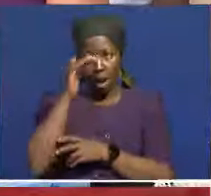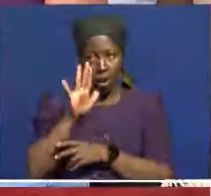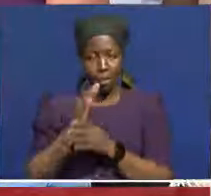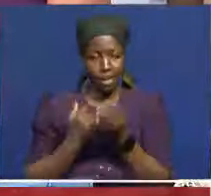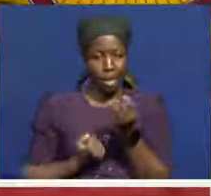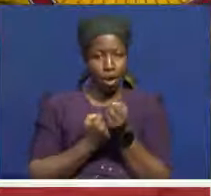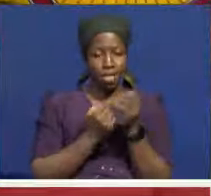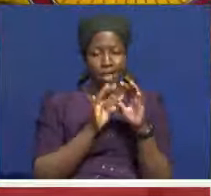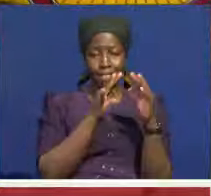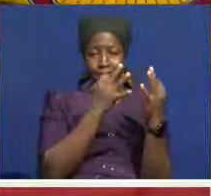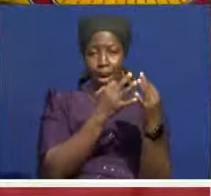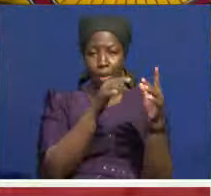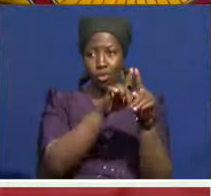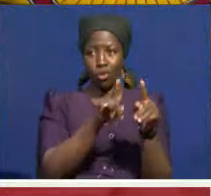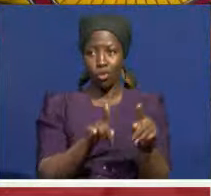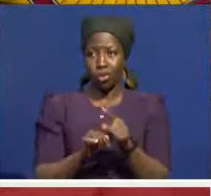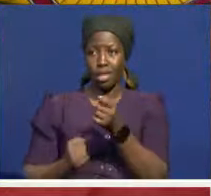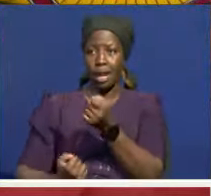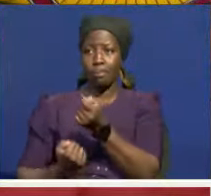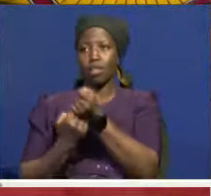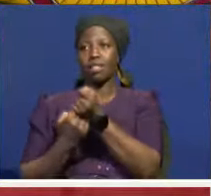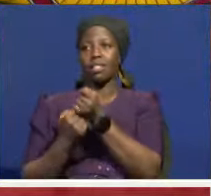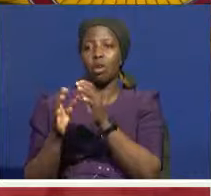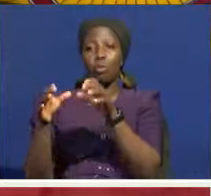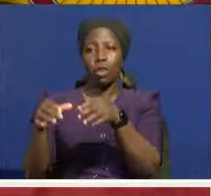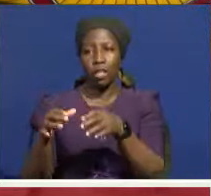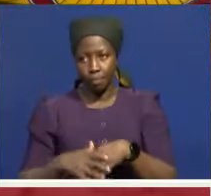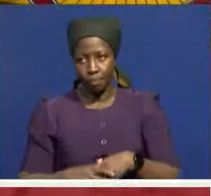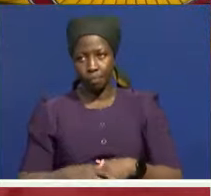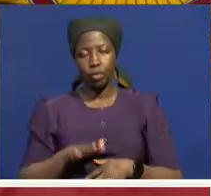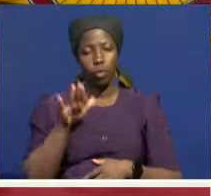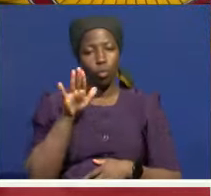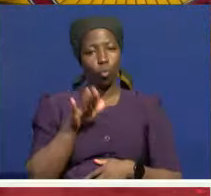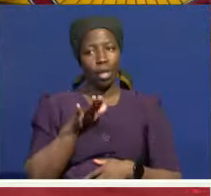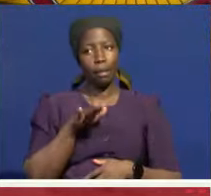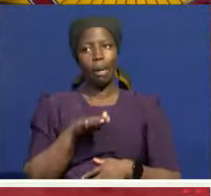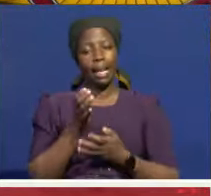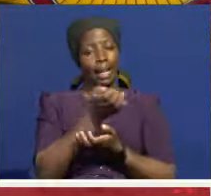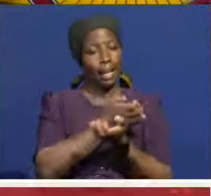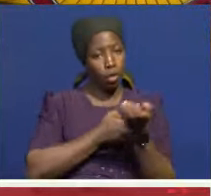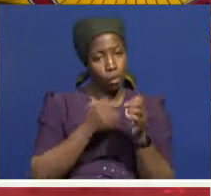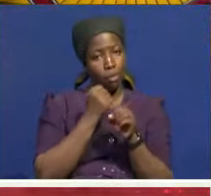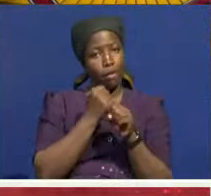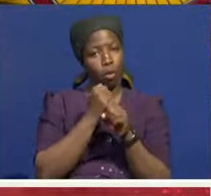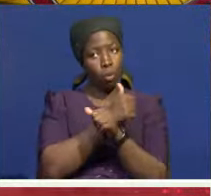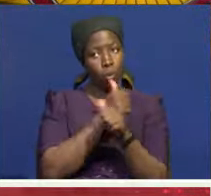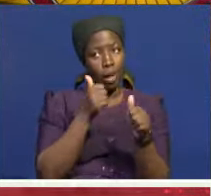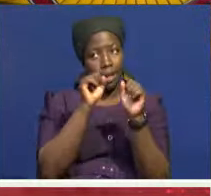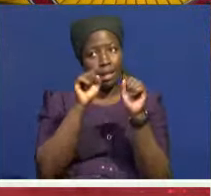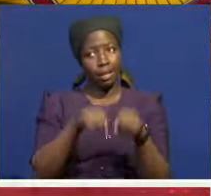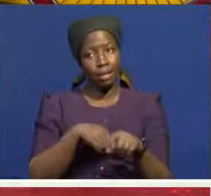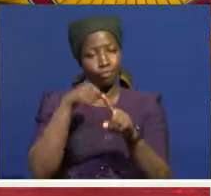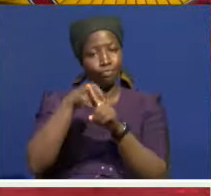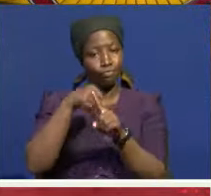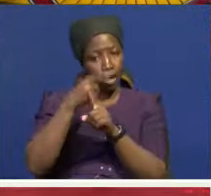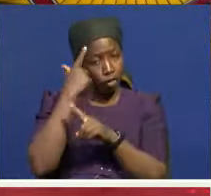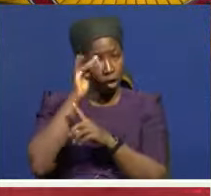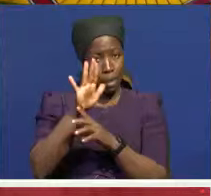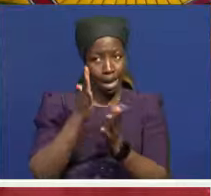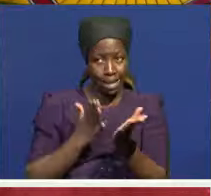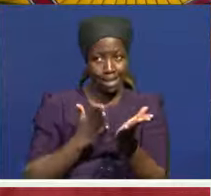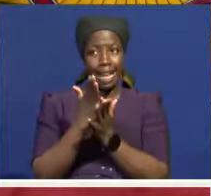pia kwa jamii. Powered economically, they show up better, they're able to fight for their rights better, they're able to acknowledge what systems do for them, and they're